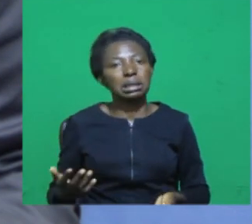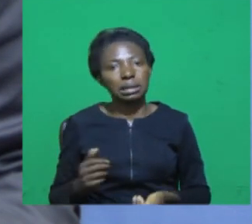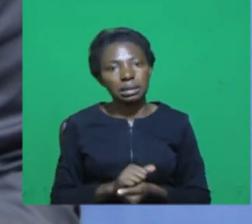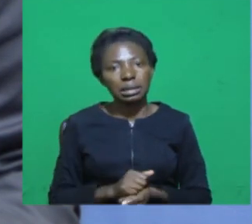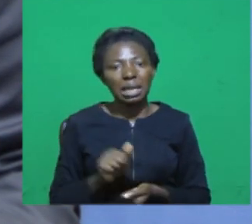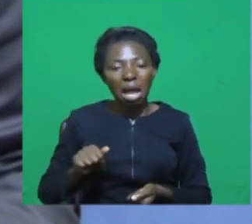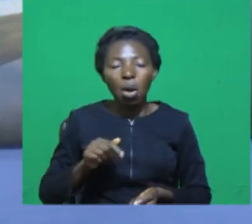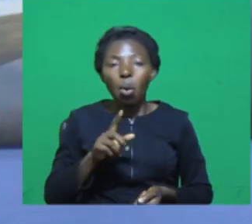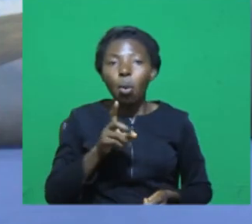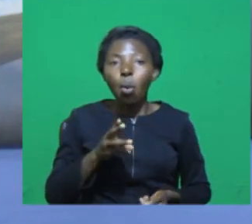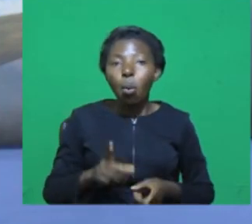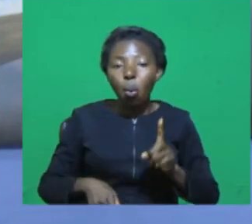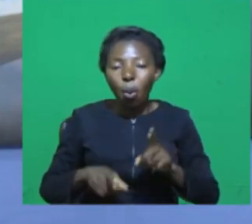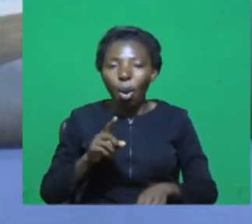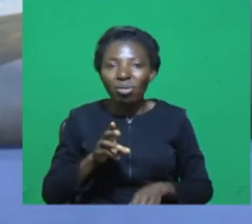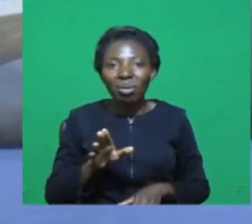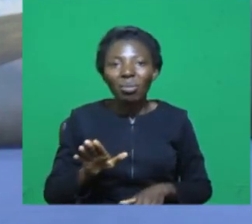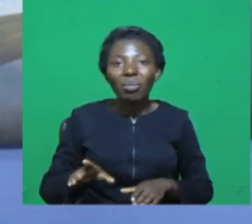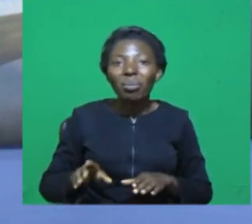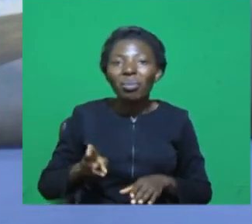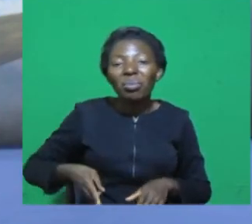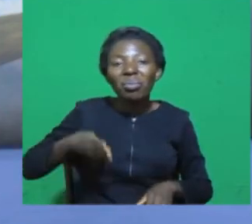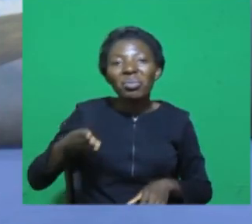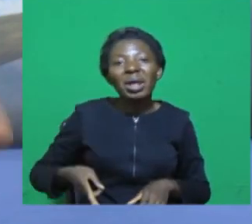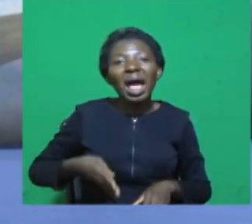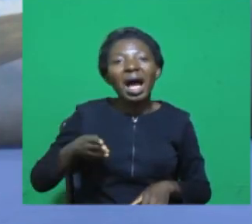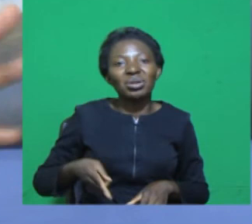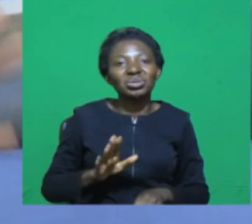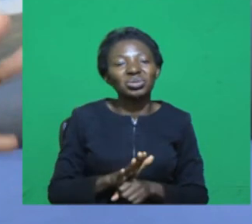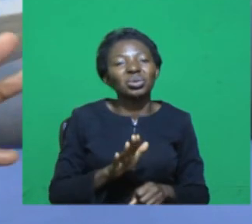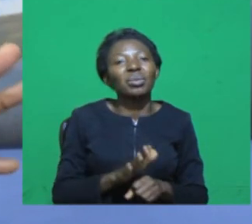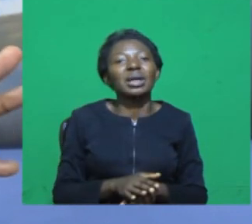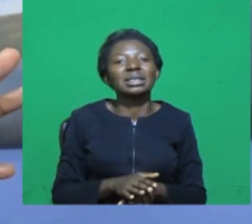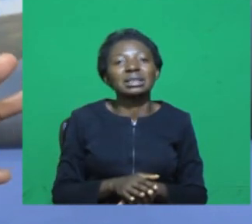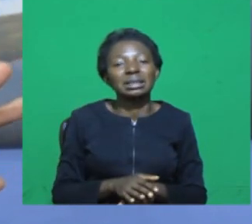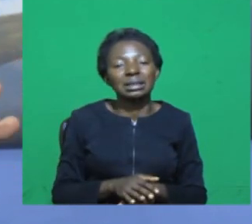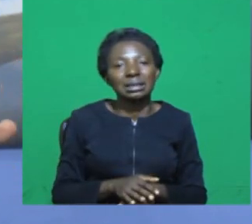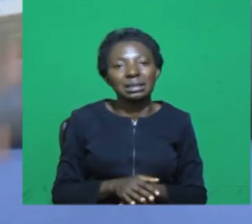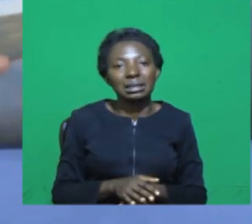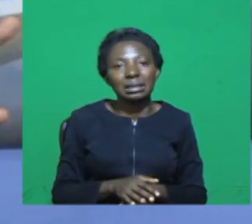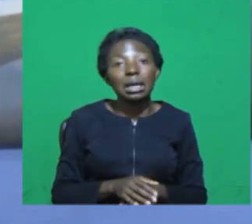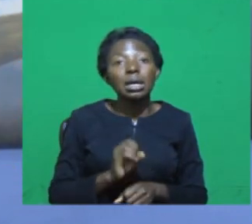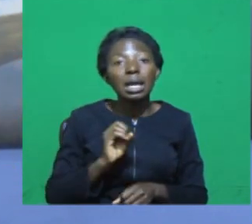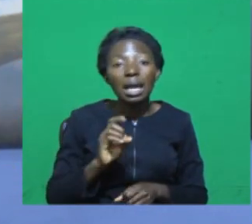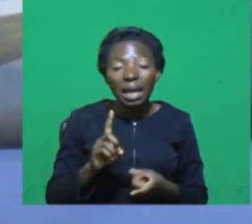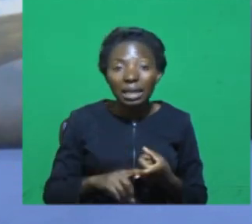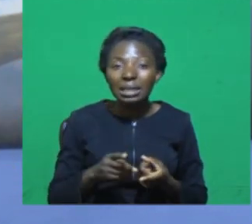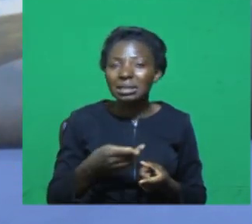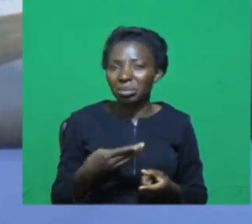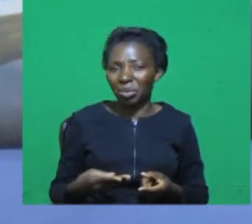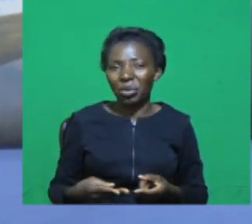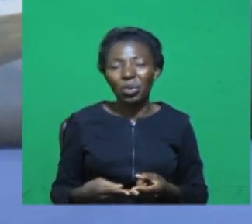step. Ndofunga kakufamba keke kuti unongoita koma ameno kakufamba kamwe kakada kudaro kaya. Yanzi mitsipa yakati